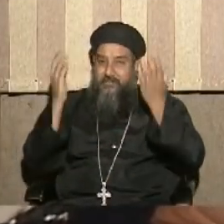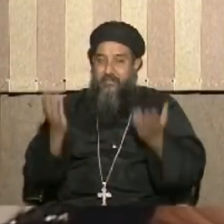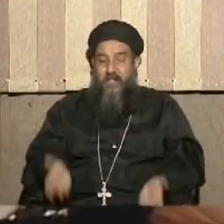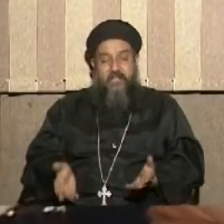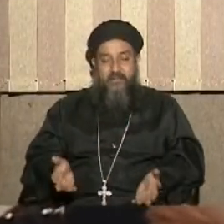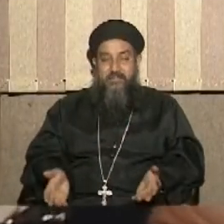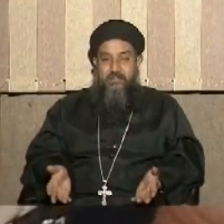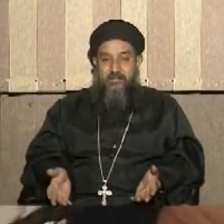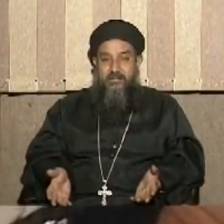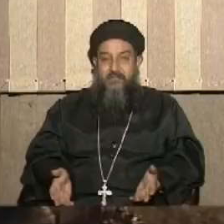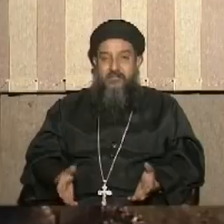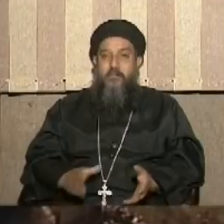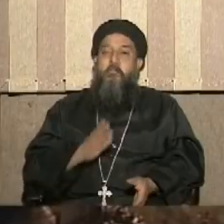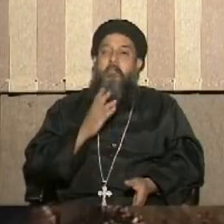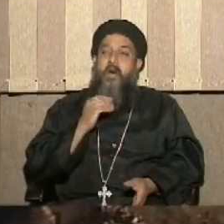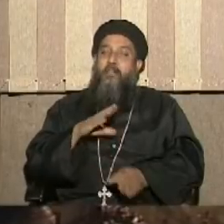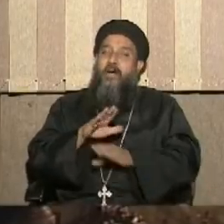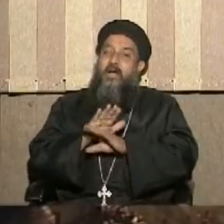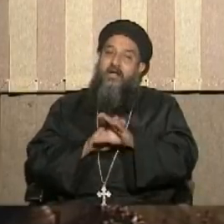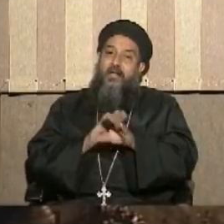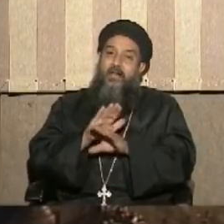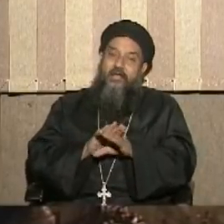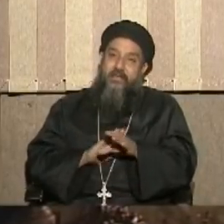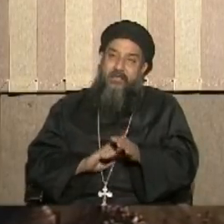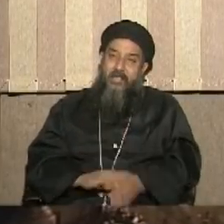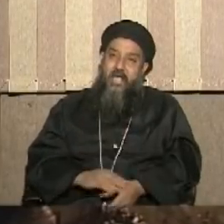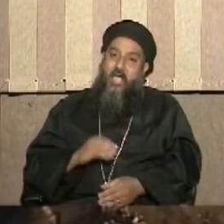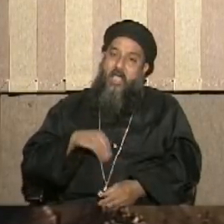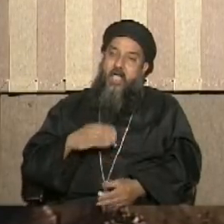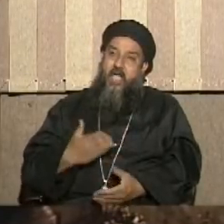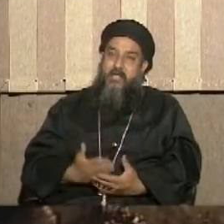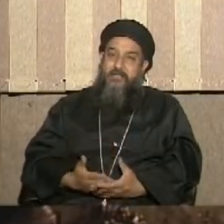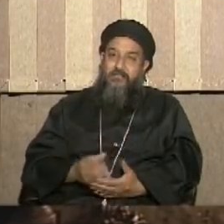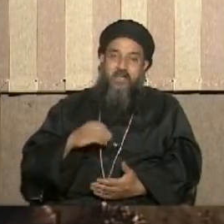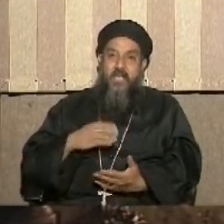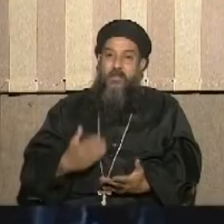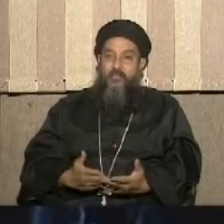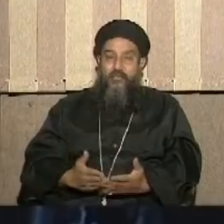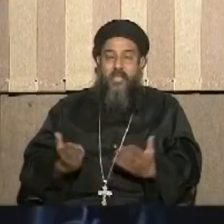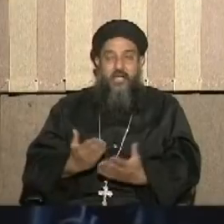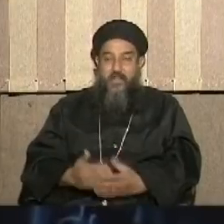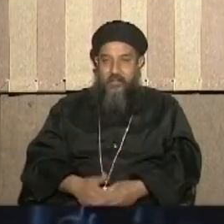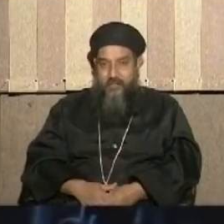ايه، نايمين فين، اعرف عنهم اي حاجه. اطمن.